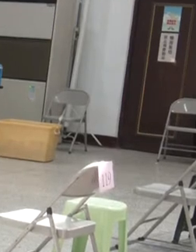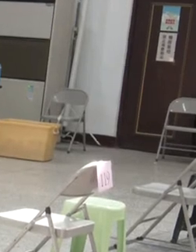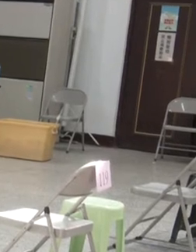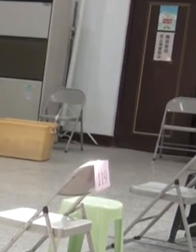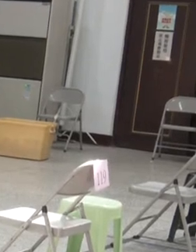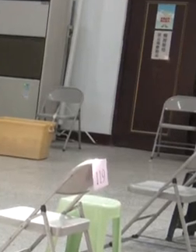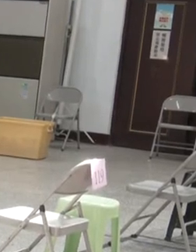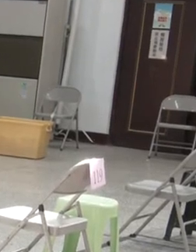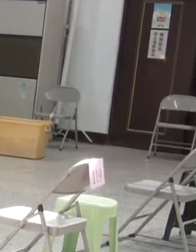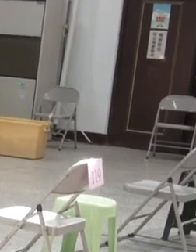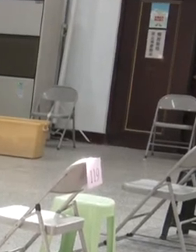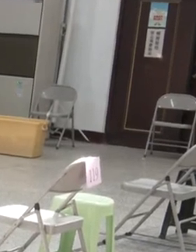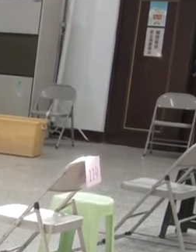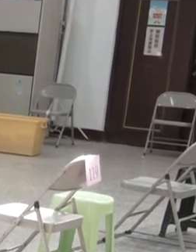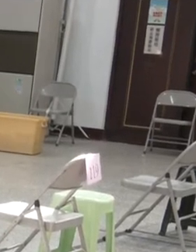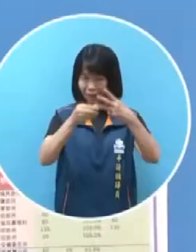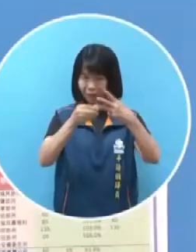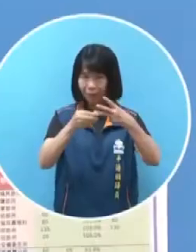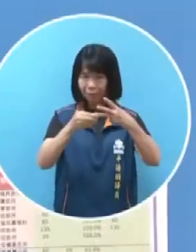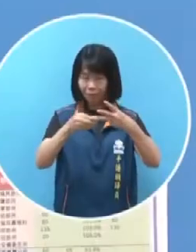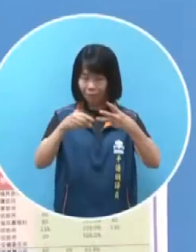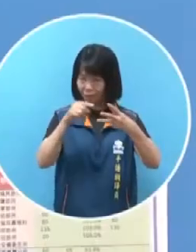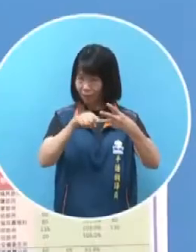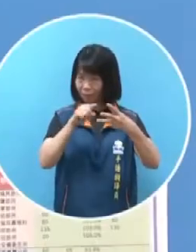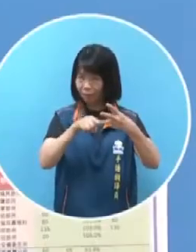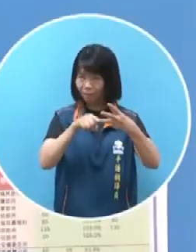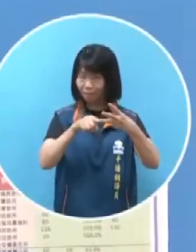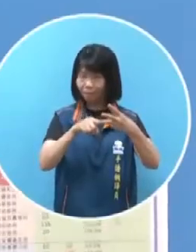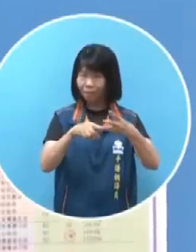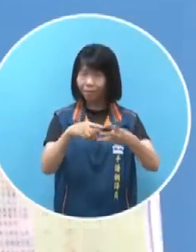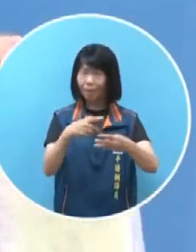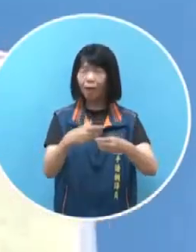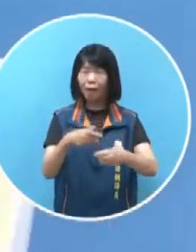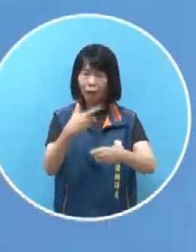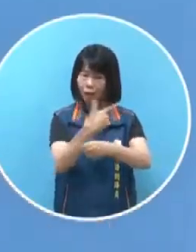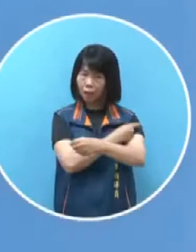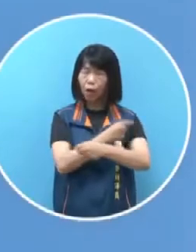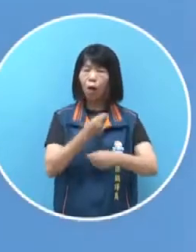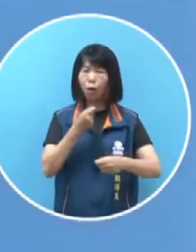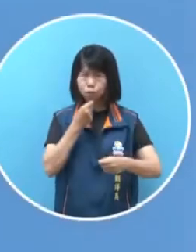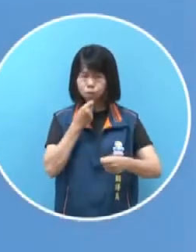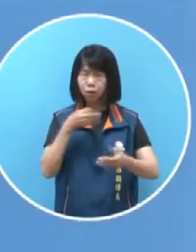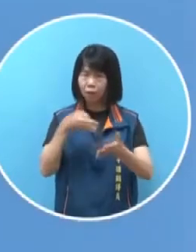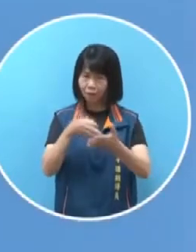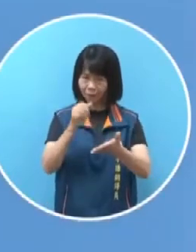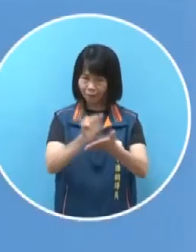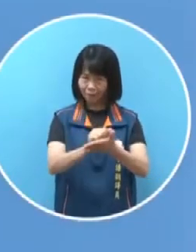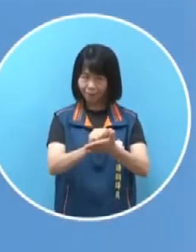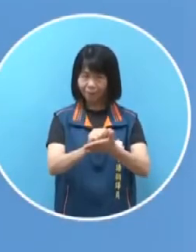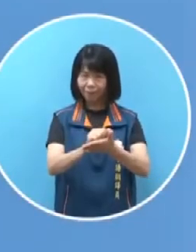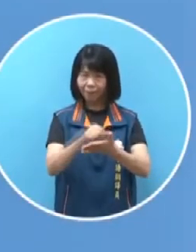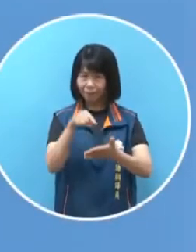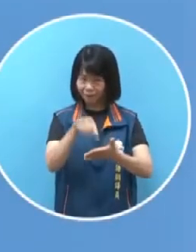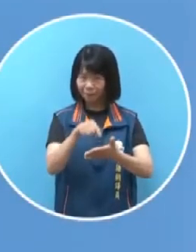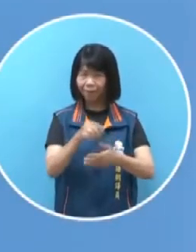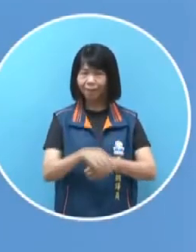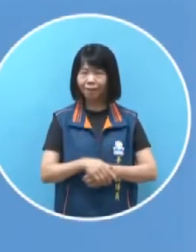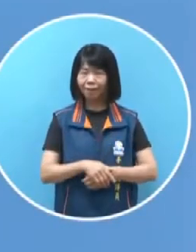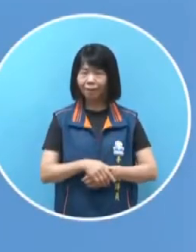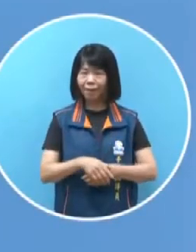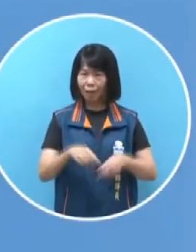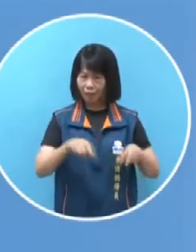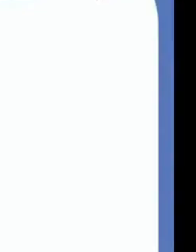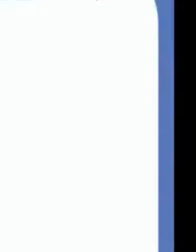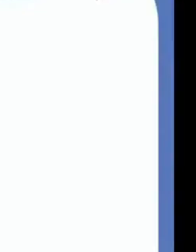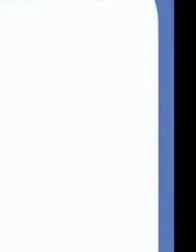我们第三轮的这个意愿接种的登记那延